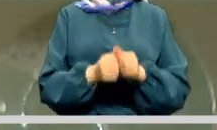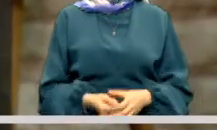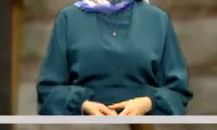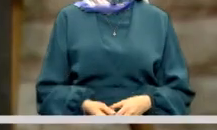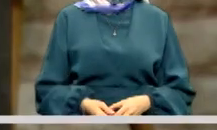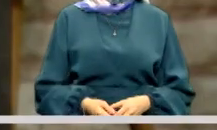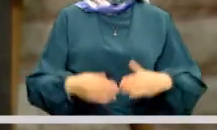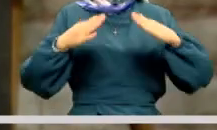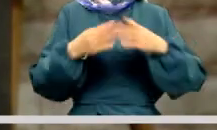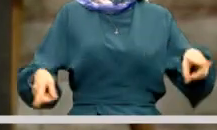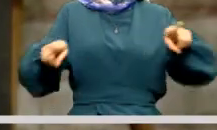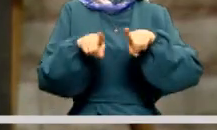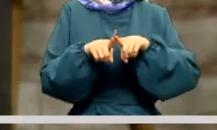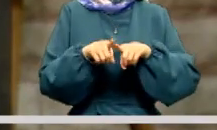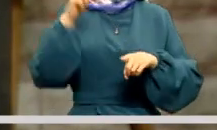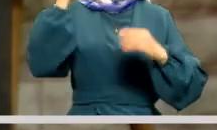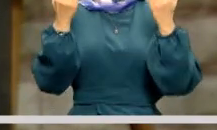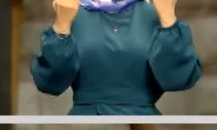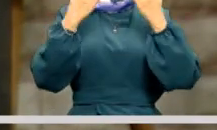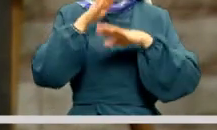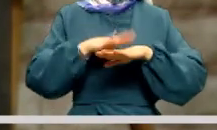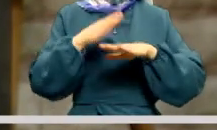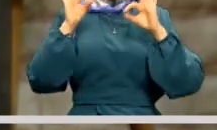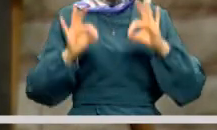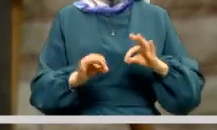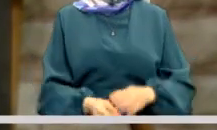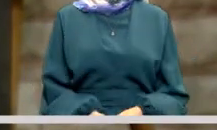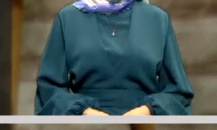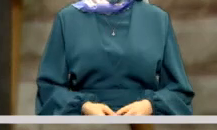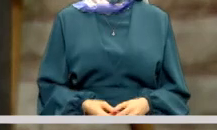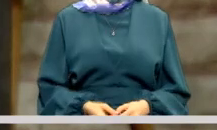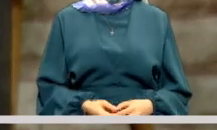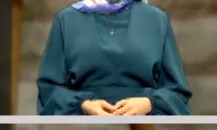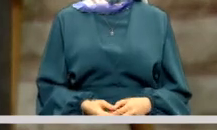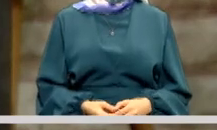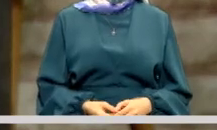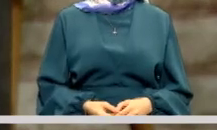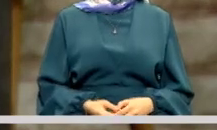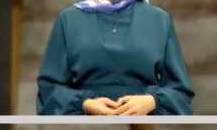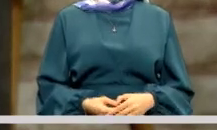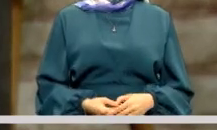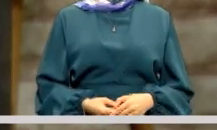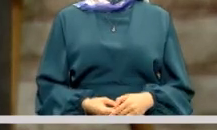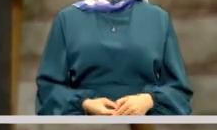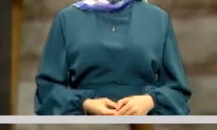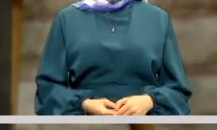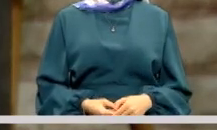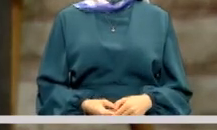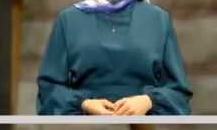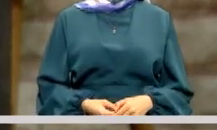ortamda buluşmalarını cenab-ı Haktan niyaz ederek bu şekilde dua ile başlayalım istiyorum girişteki